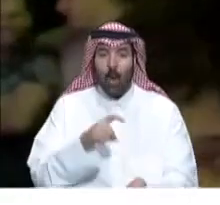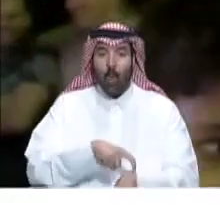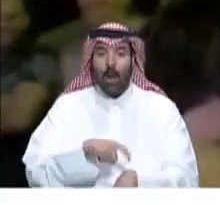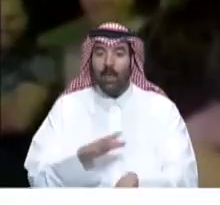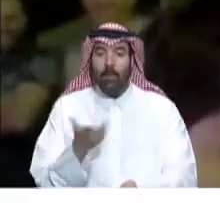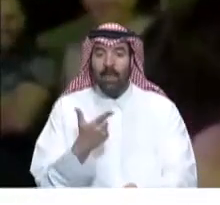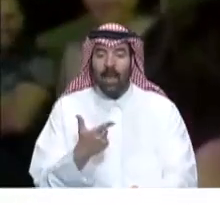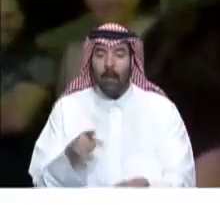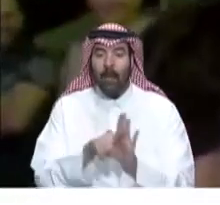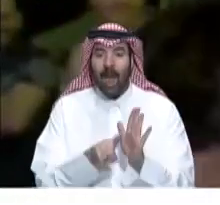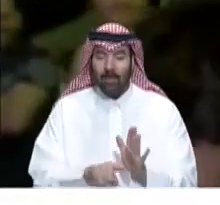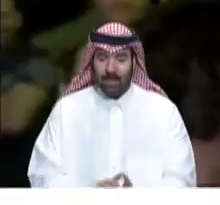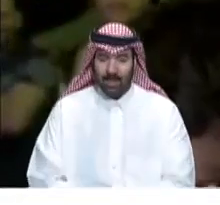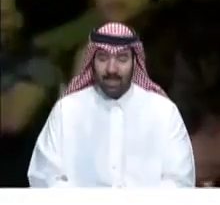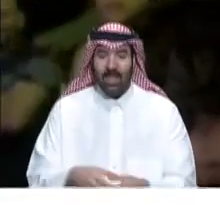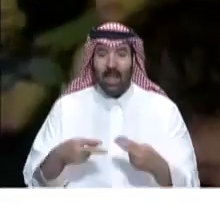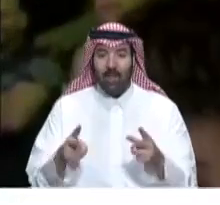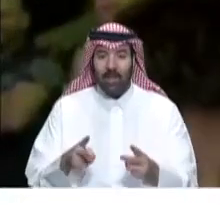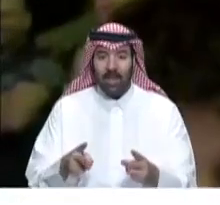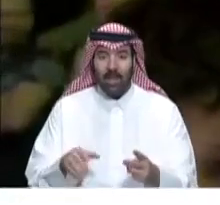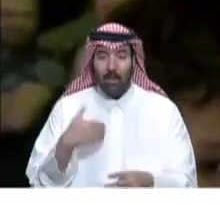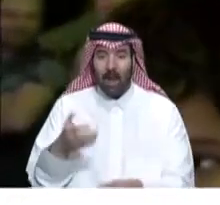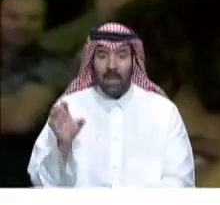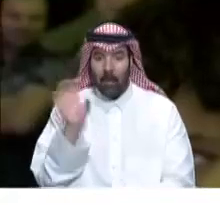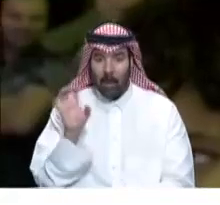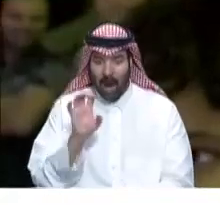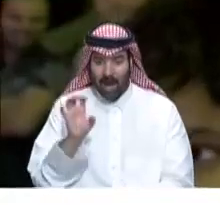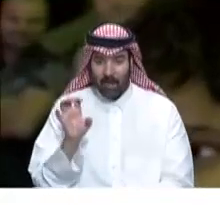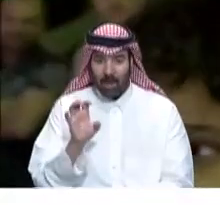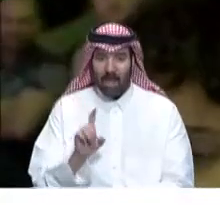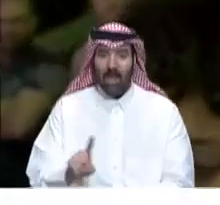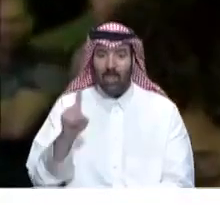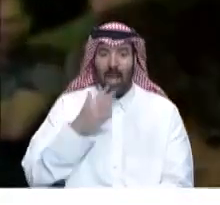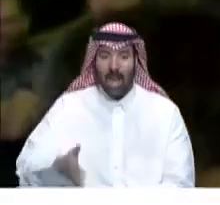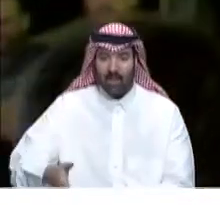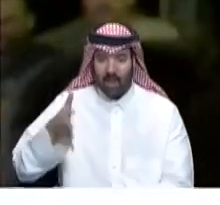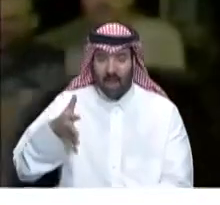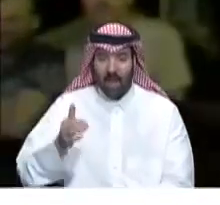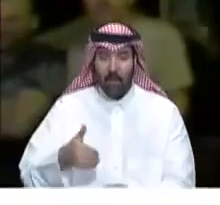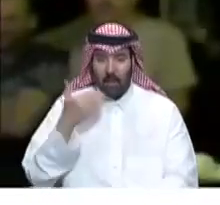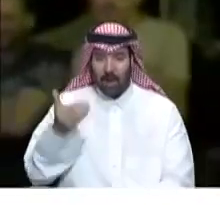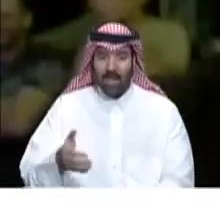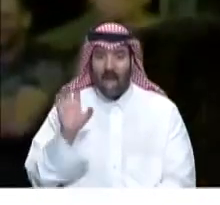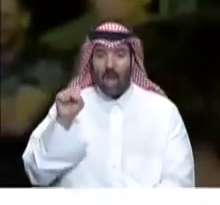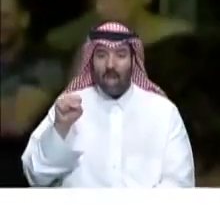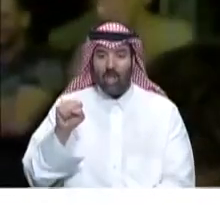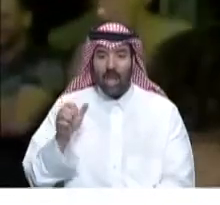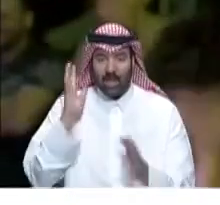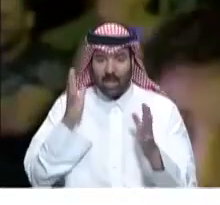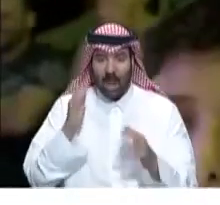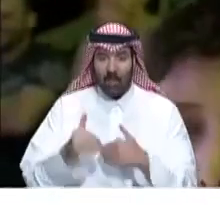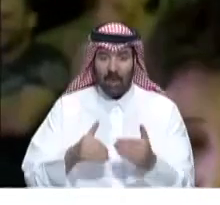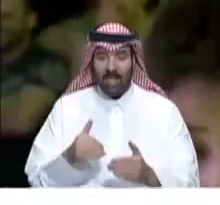هذه الفعاليات؟ إن شاء الله نبدأ بعد صلاة المغرب مسابقات للصغار، ومن ثم بعد صلاة العشاء إن شاء الله